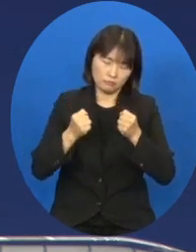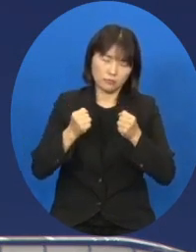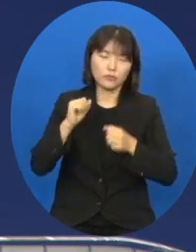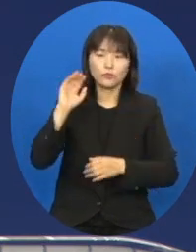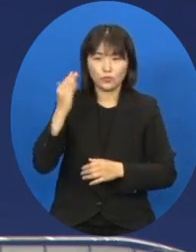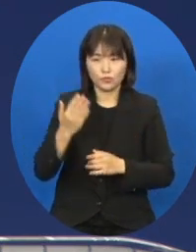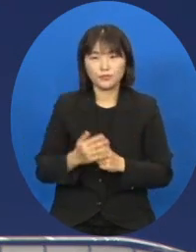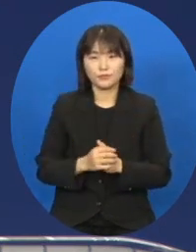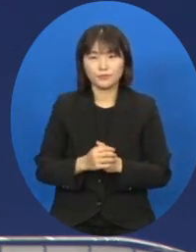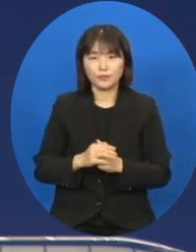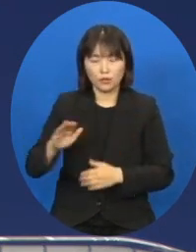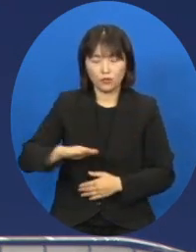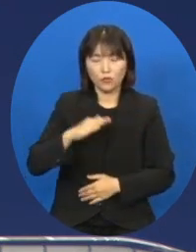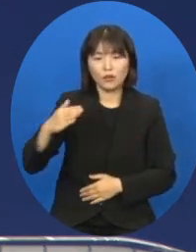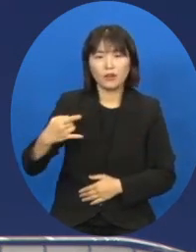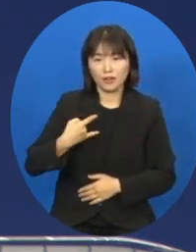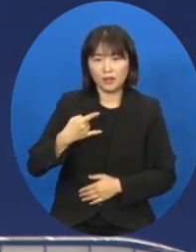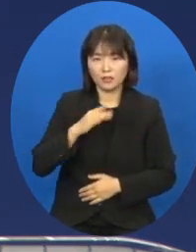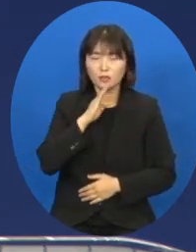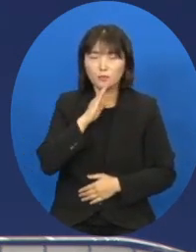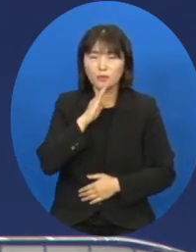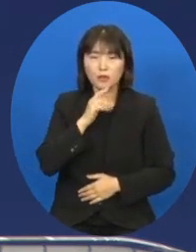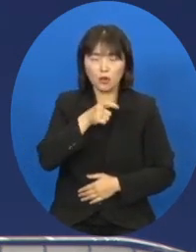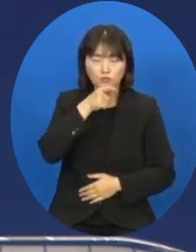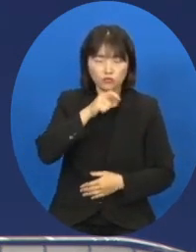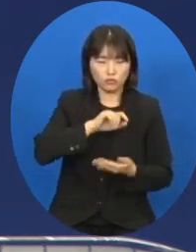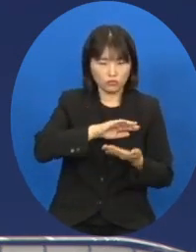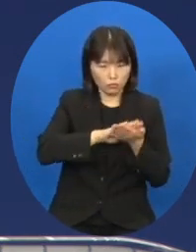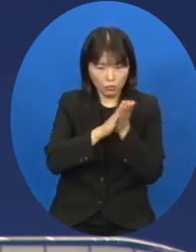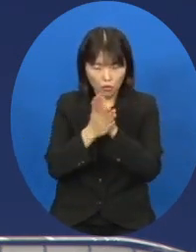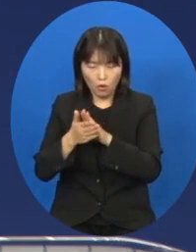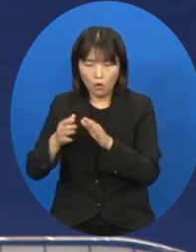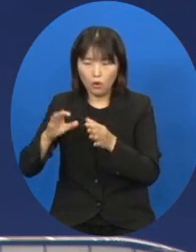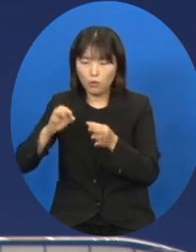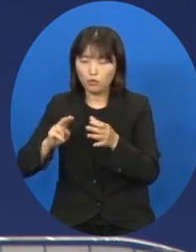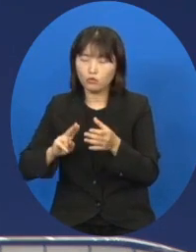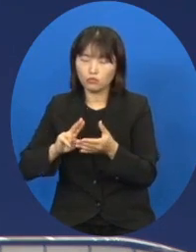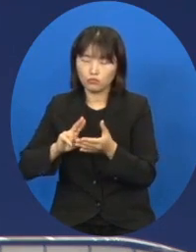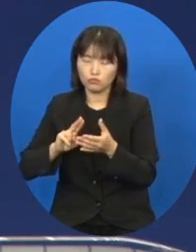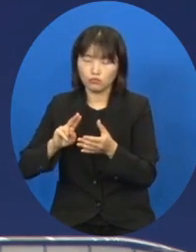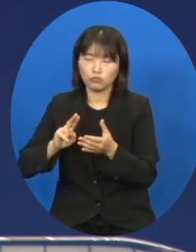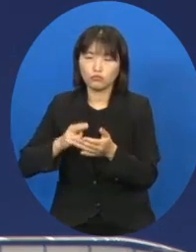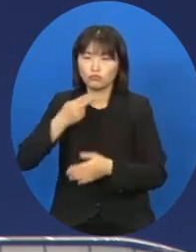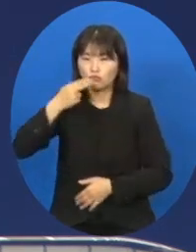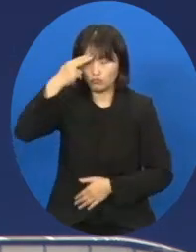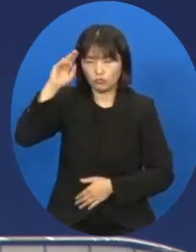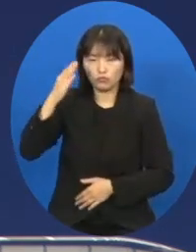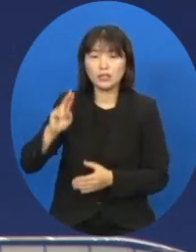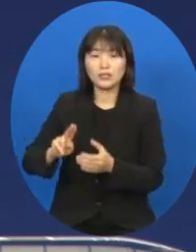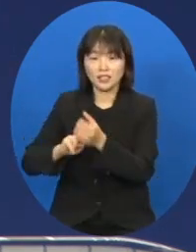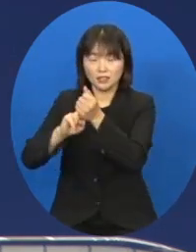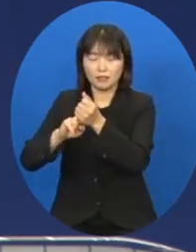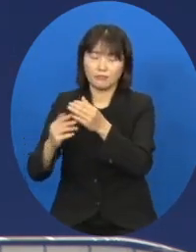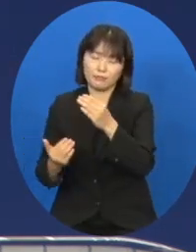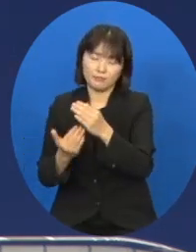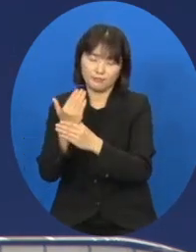않습니까? 우리에게는 정말 물이 포도주가 되는 기적이 예수님 안에서